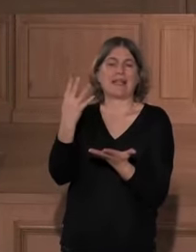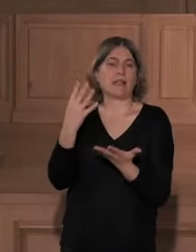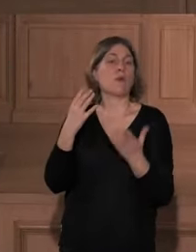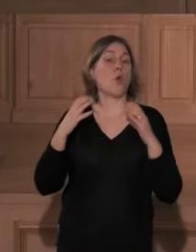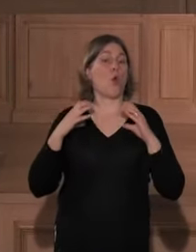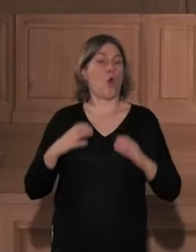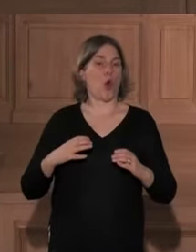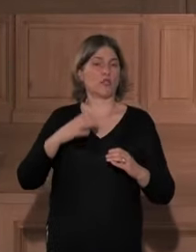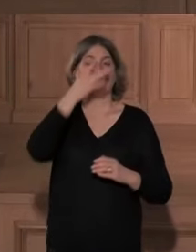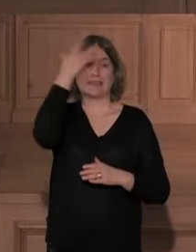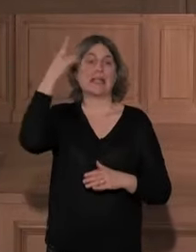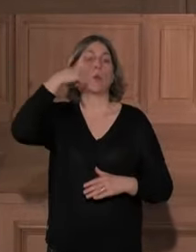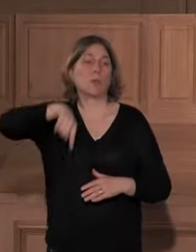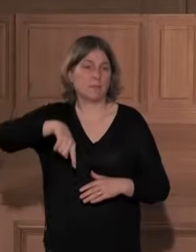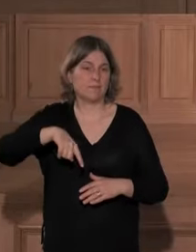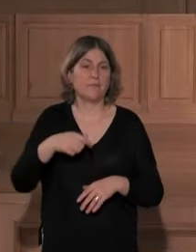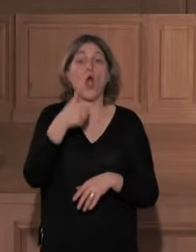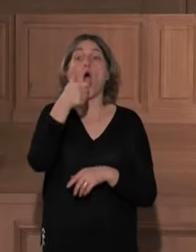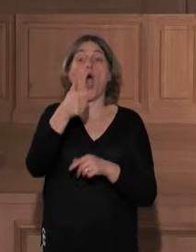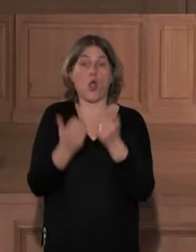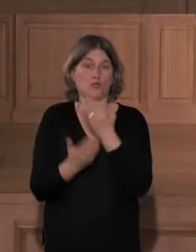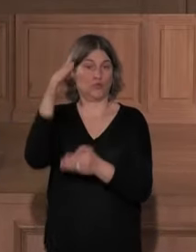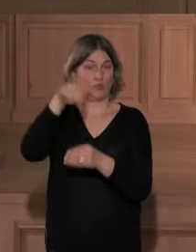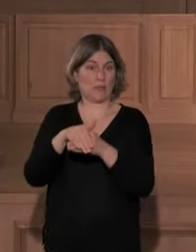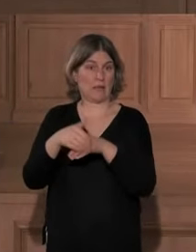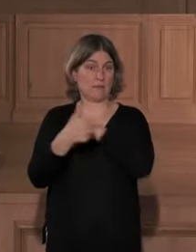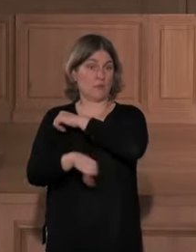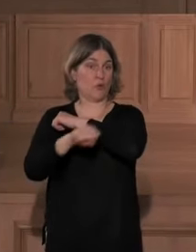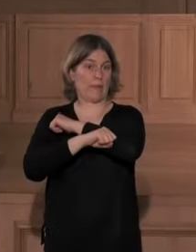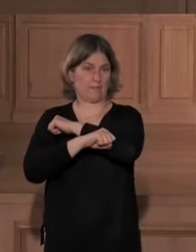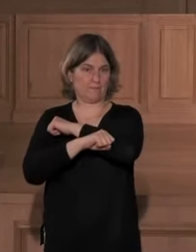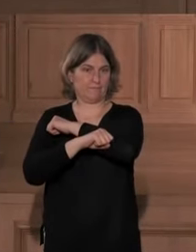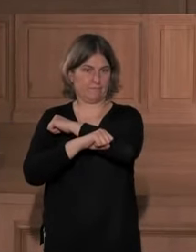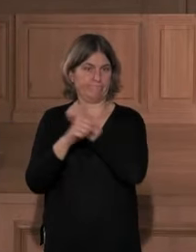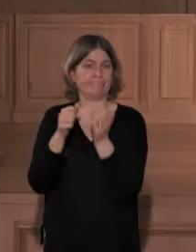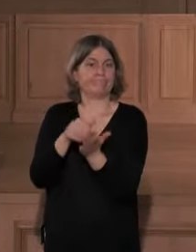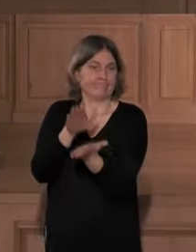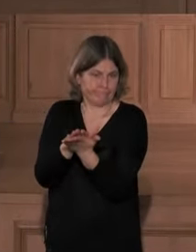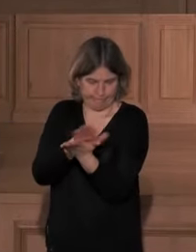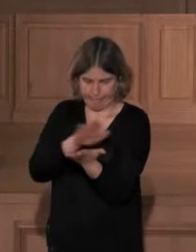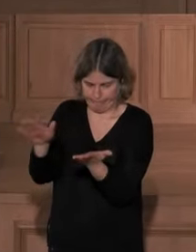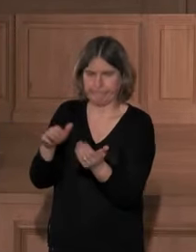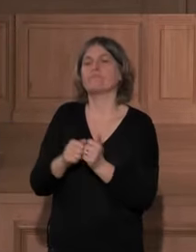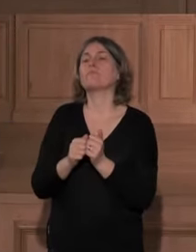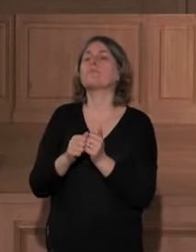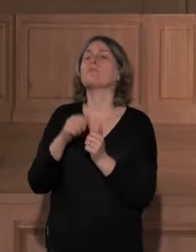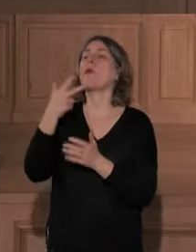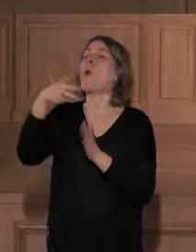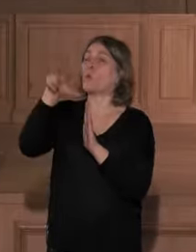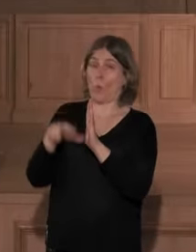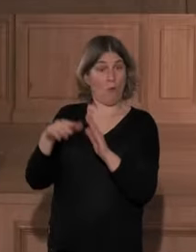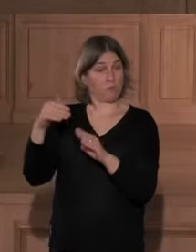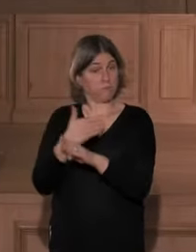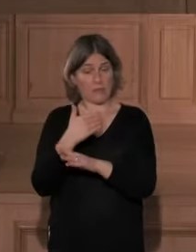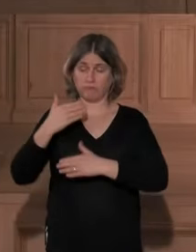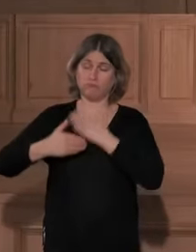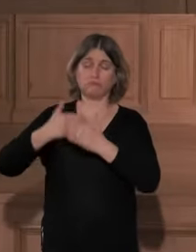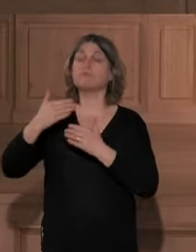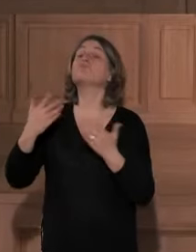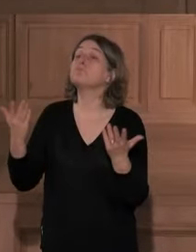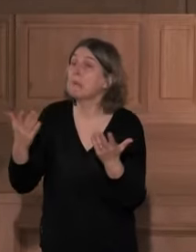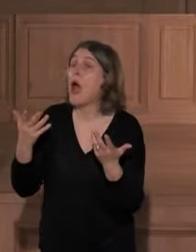pour une journée par semaine. Au bout de 3 mois, on fait un point avec l'école et